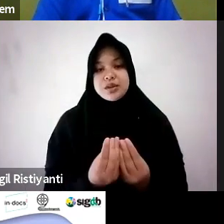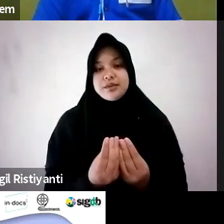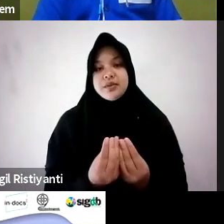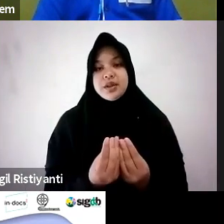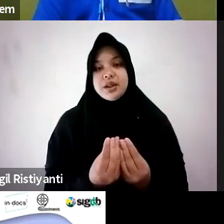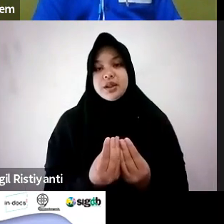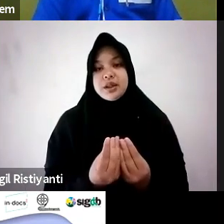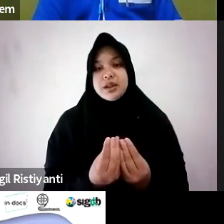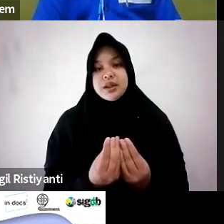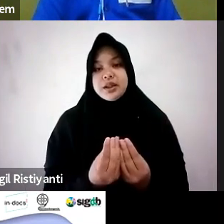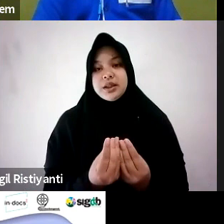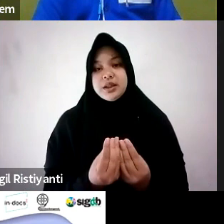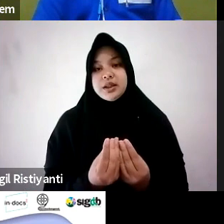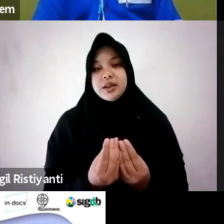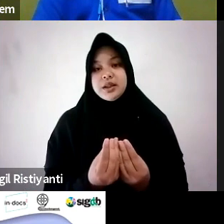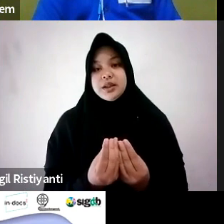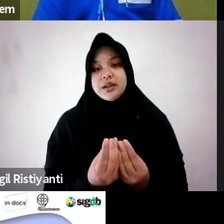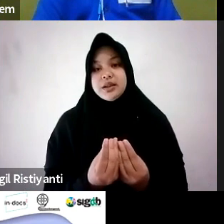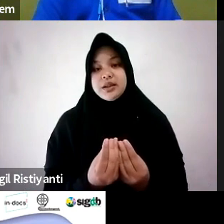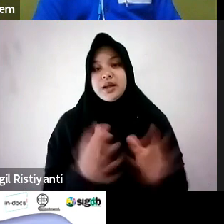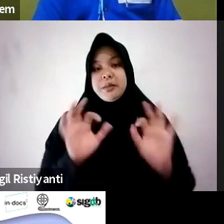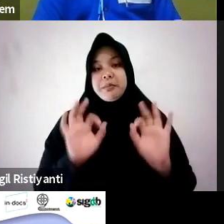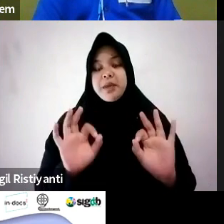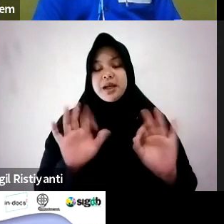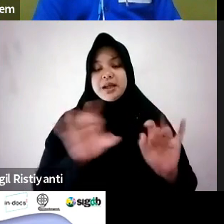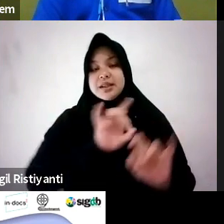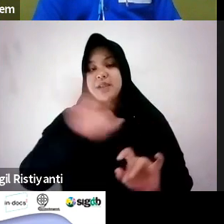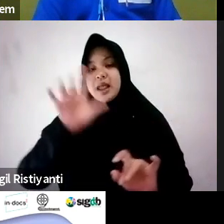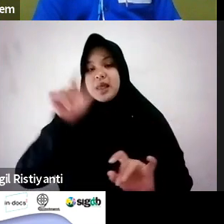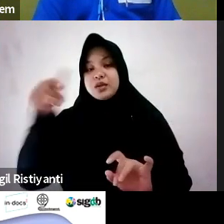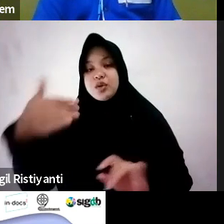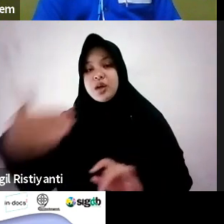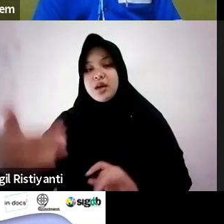HAM baiknya selanjutnya